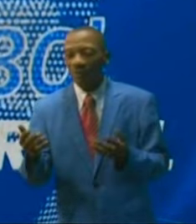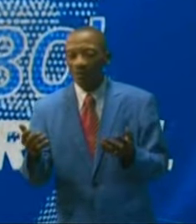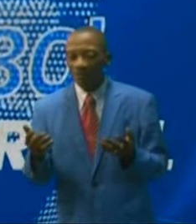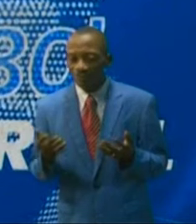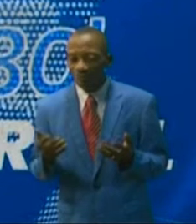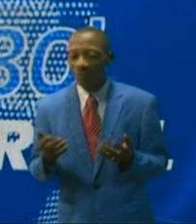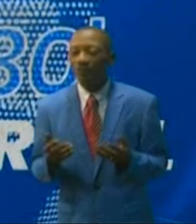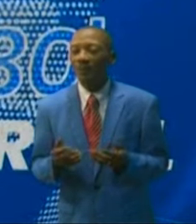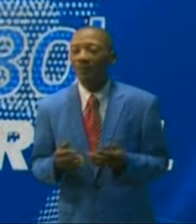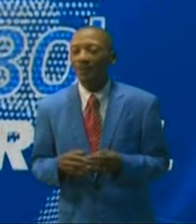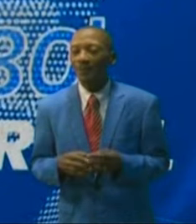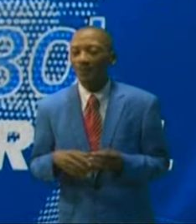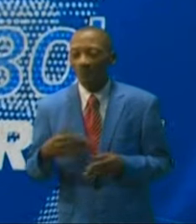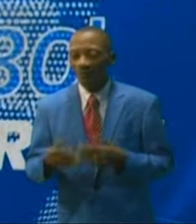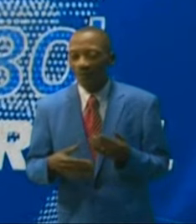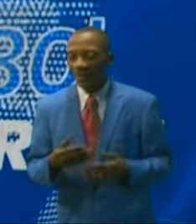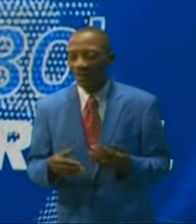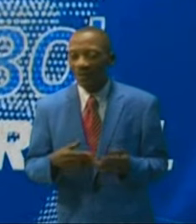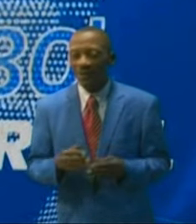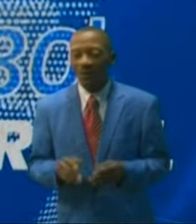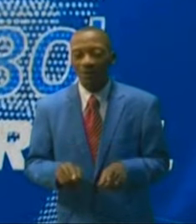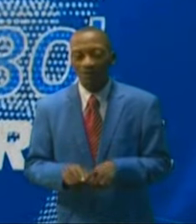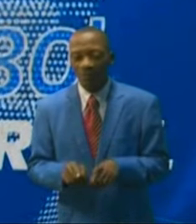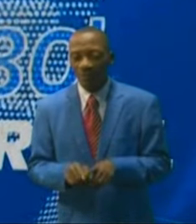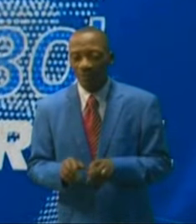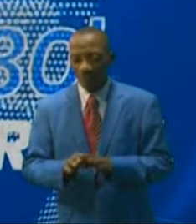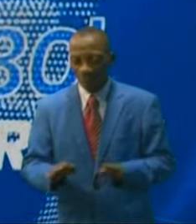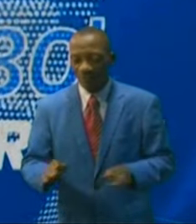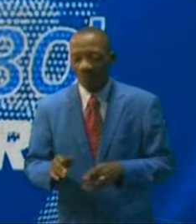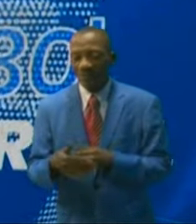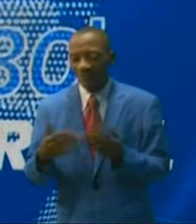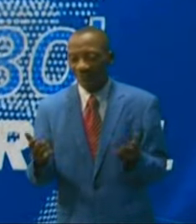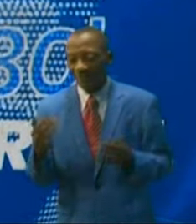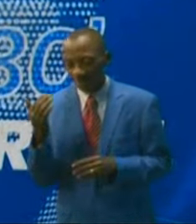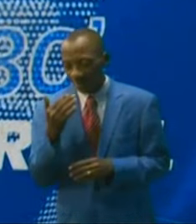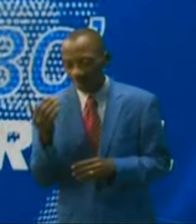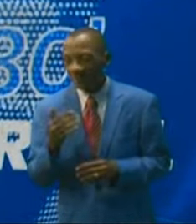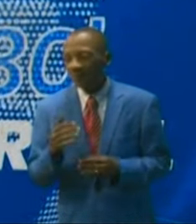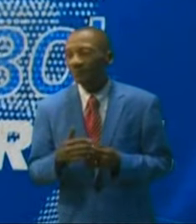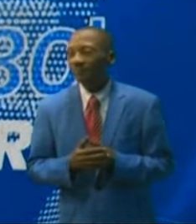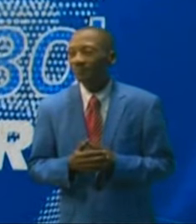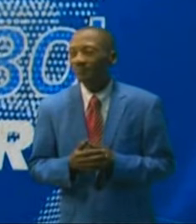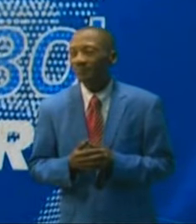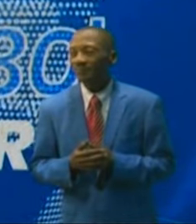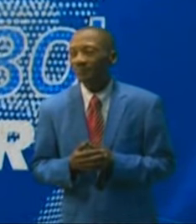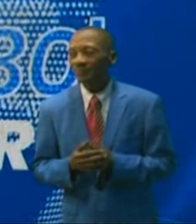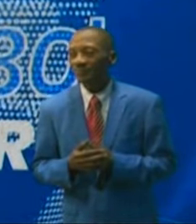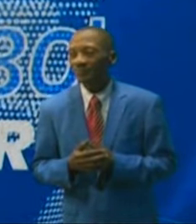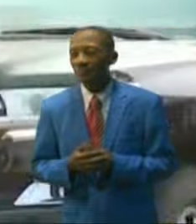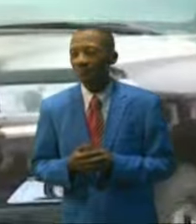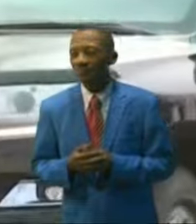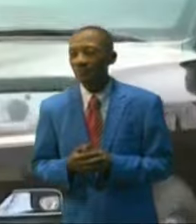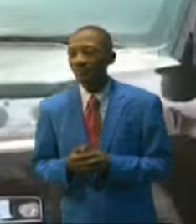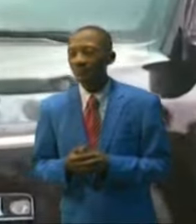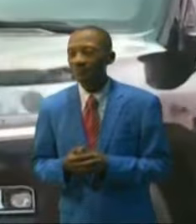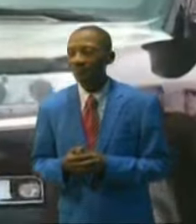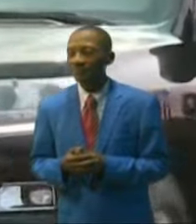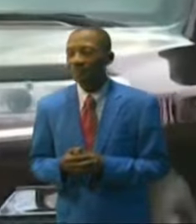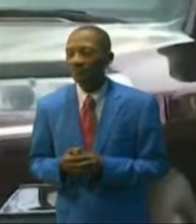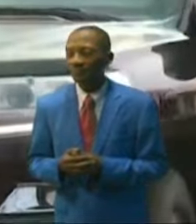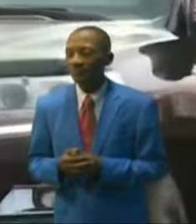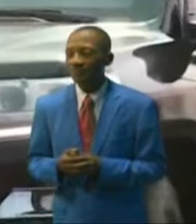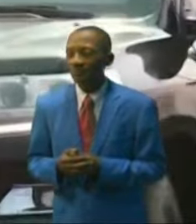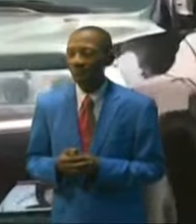lui remettre une invitation pour l'inauguration de cette usine. Confirmation, Rachel Foutou, Coco Moulichou.